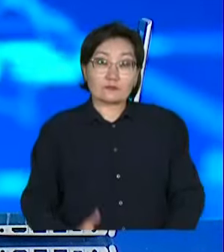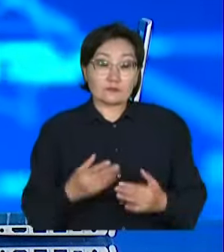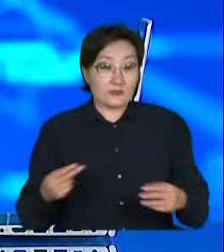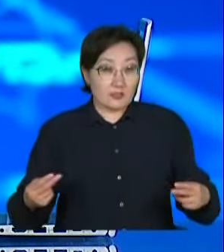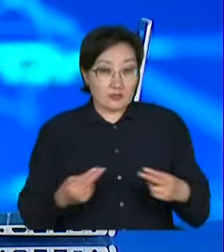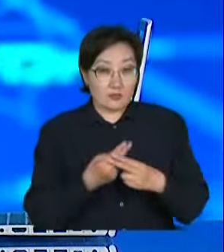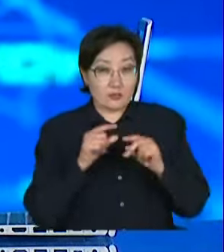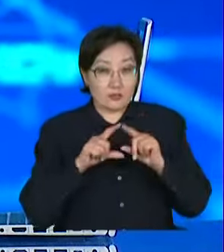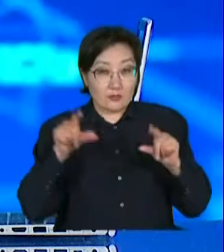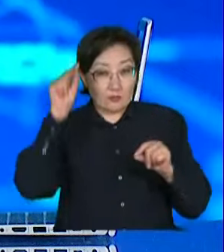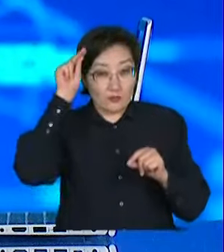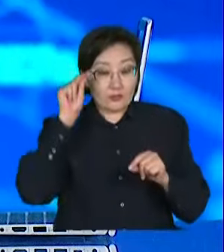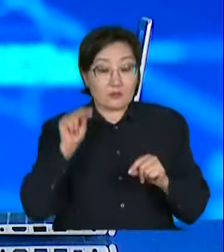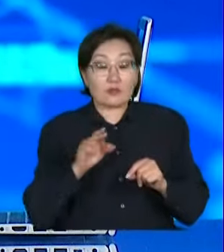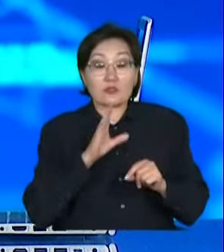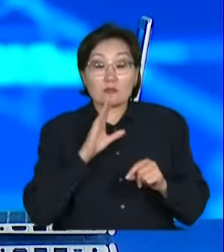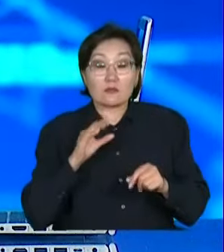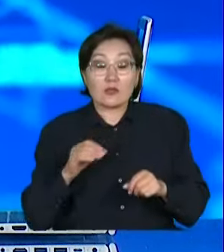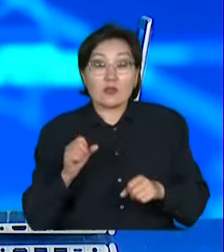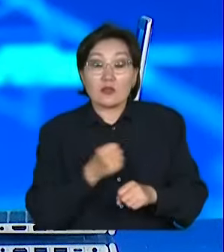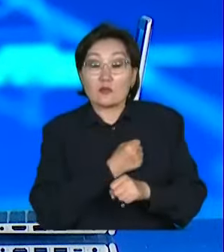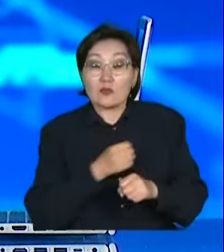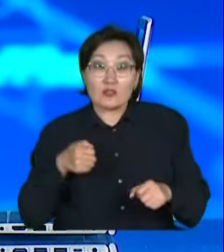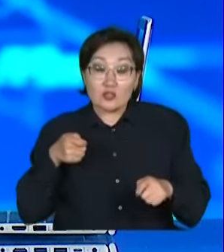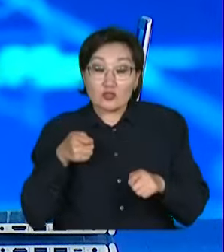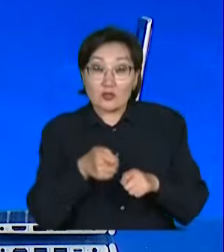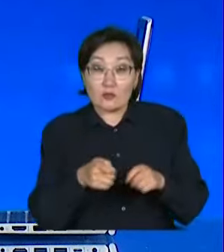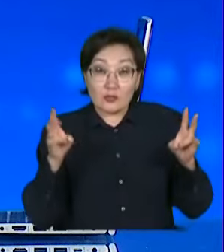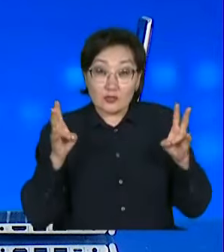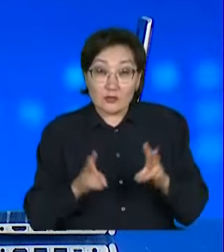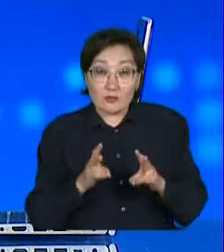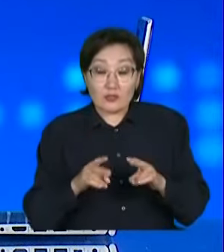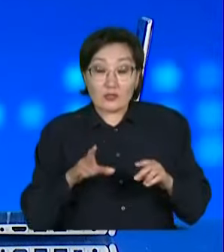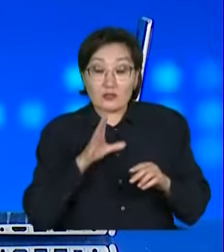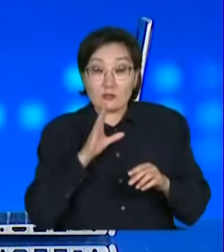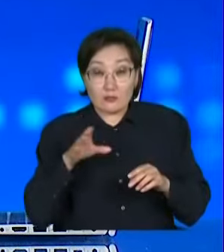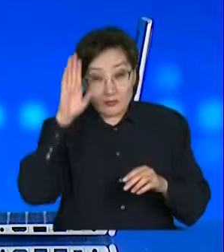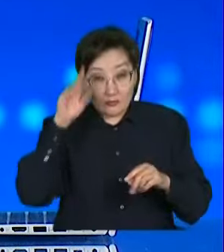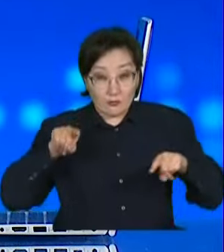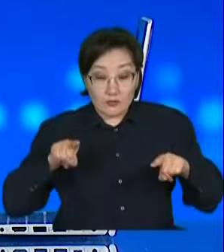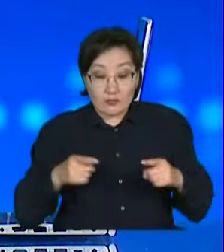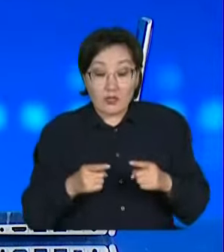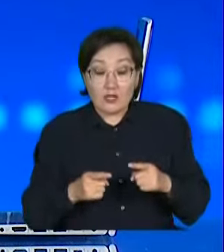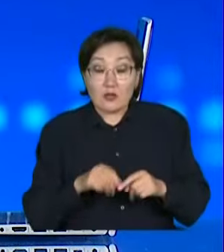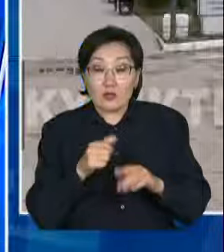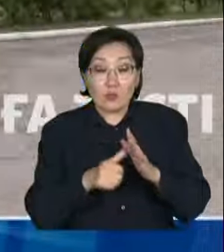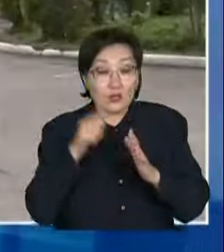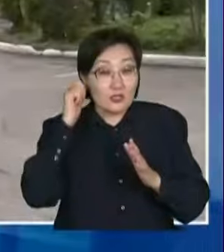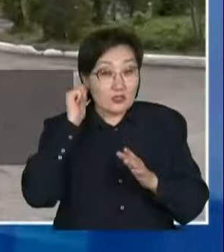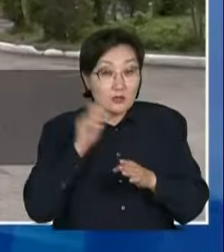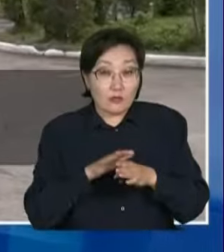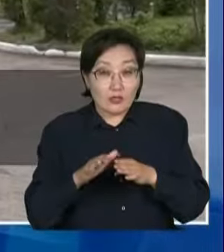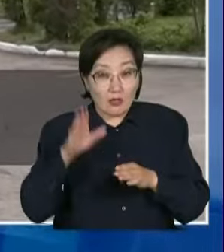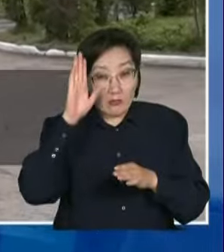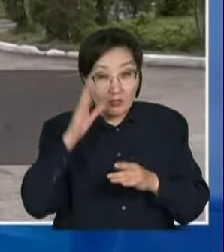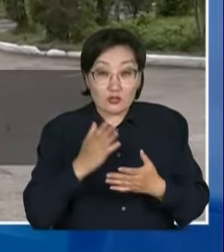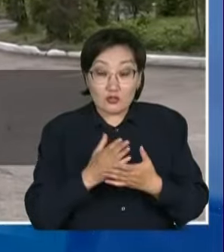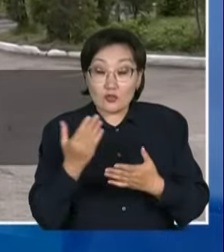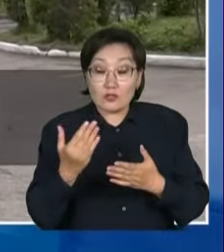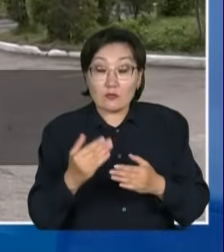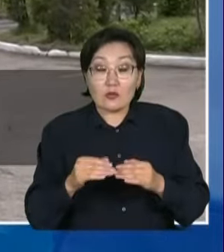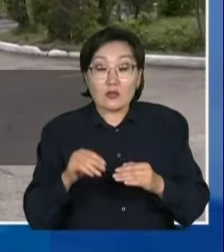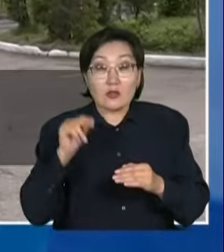Санада мектеп оқушысын аяусыз пышақтап кеткен адам қолға түсті. Өрімдей қызға жарақат салған күдікті кәмелетке толмаған бала болып шықты. Оны